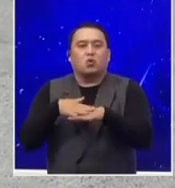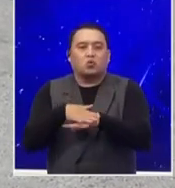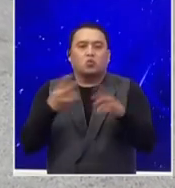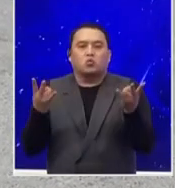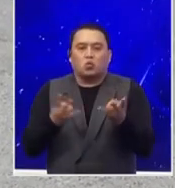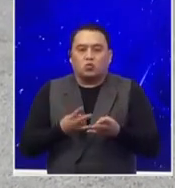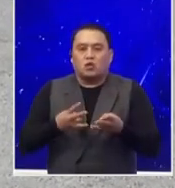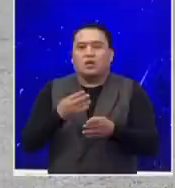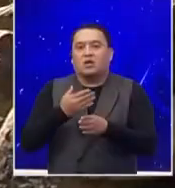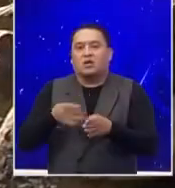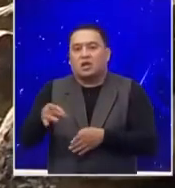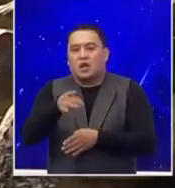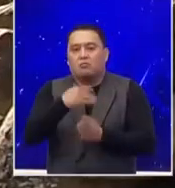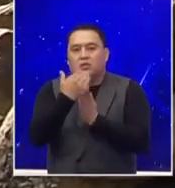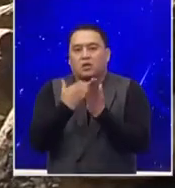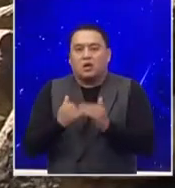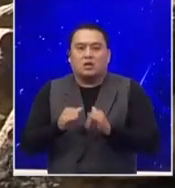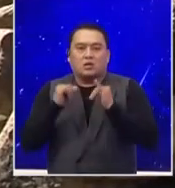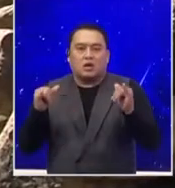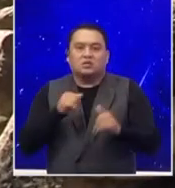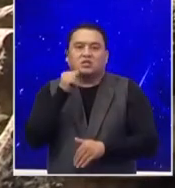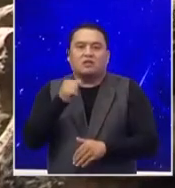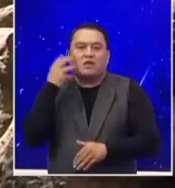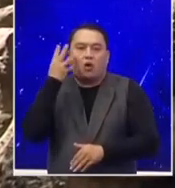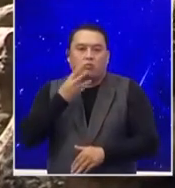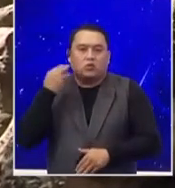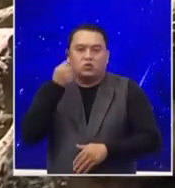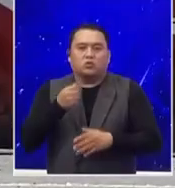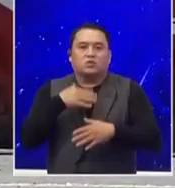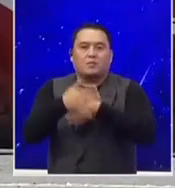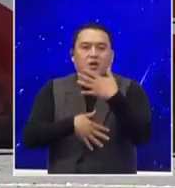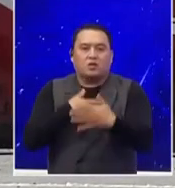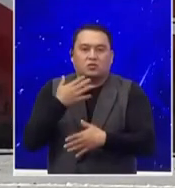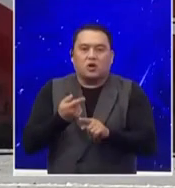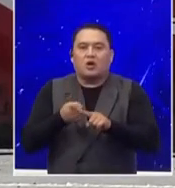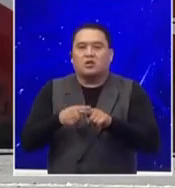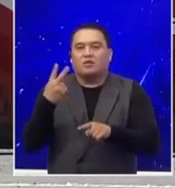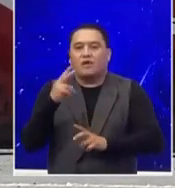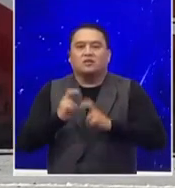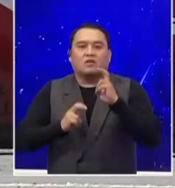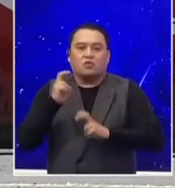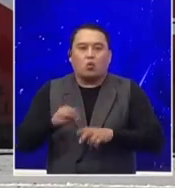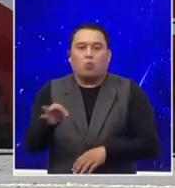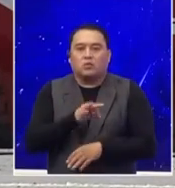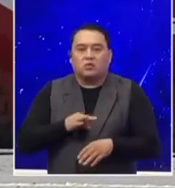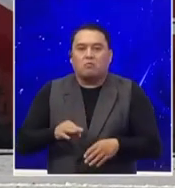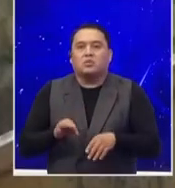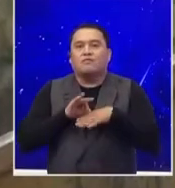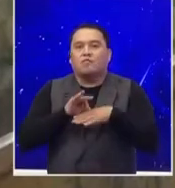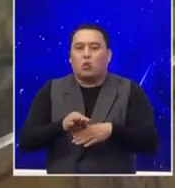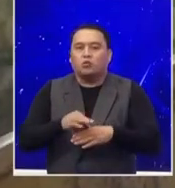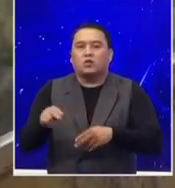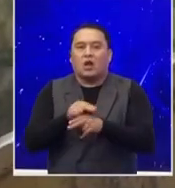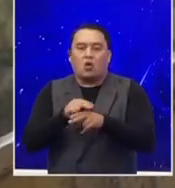этого разработана региональная программа развития свекловодства и перерабатывающего сектора. Ежегодно два завода области проходят масштабную